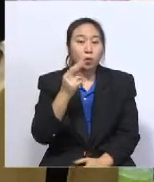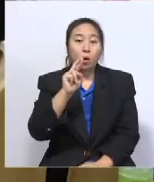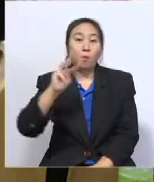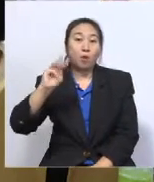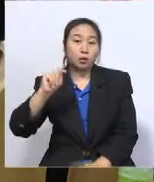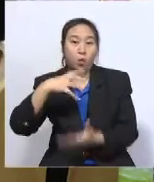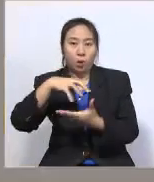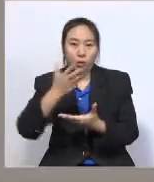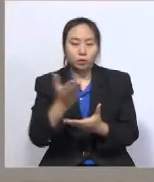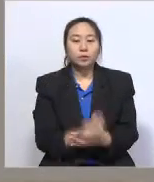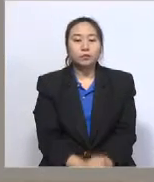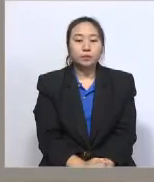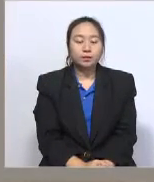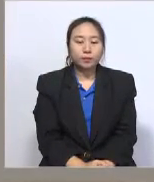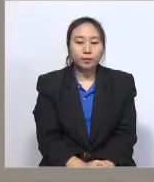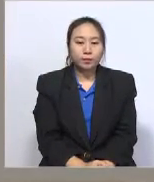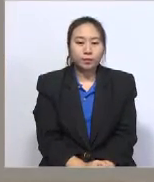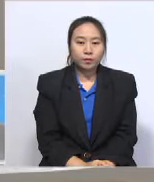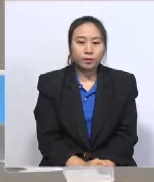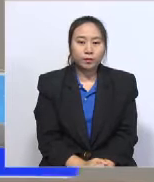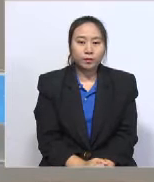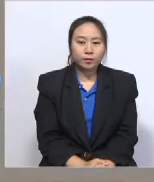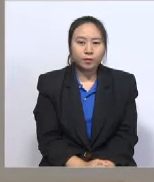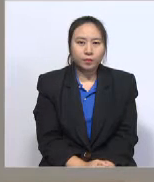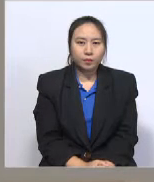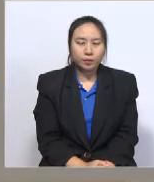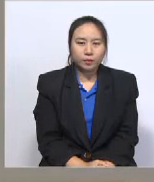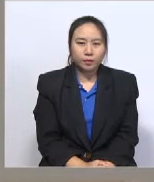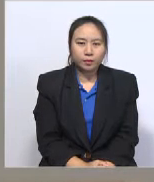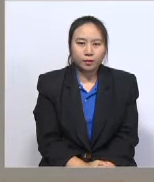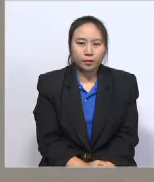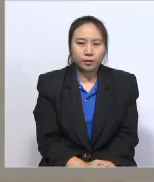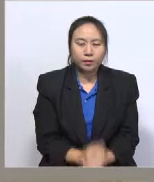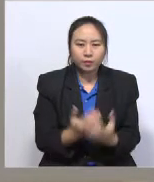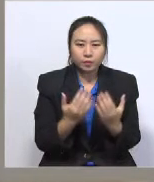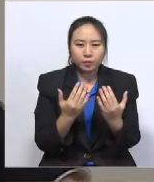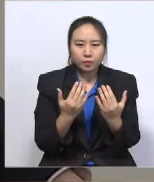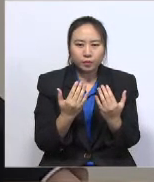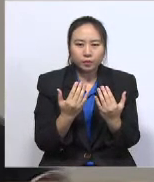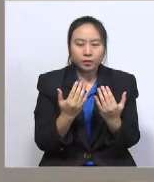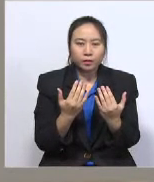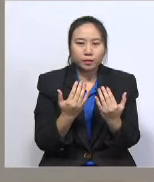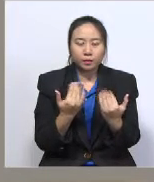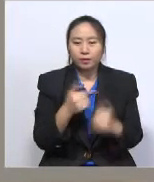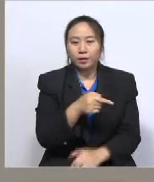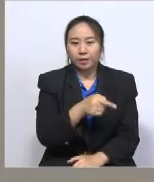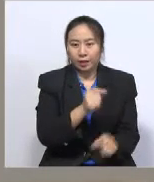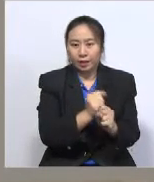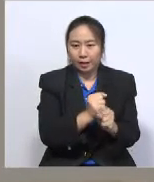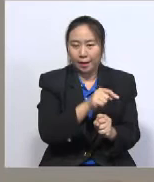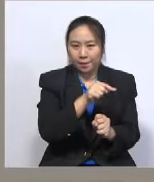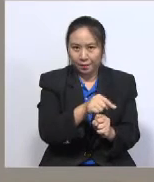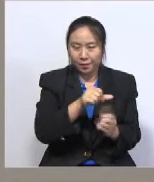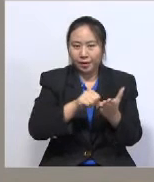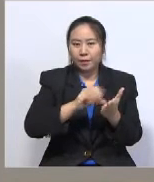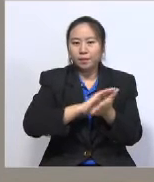ค่ะ ปีจากแผนให้กลายเป็นจริงปีจากกระดาษที่เหลือตรงนี้ให้เป็นการปฏิรู